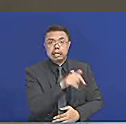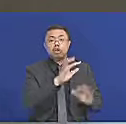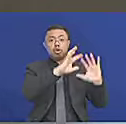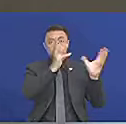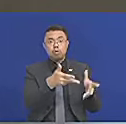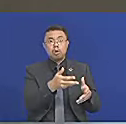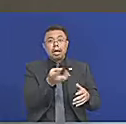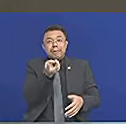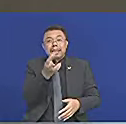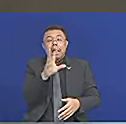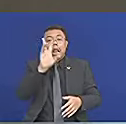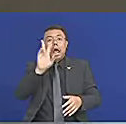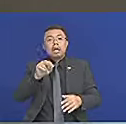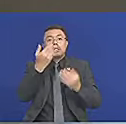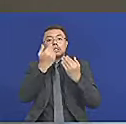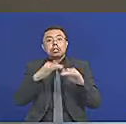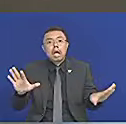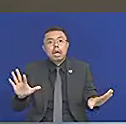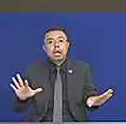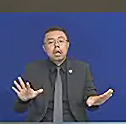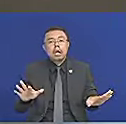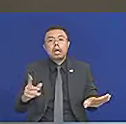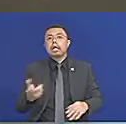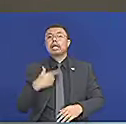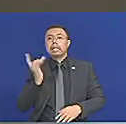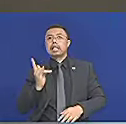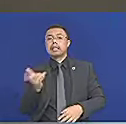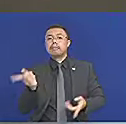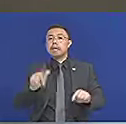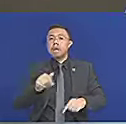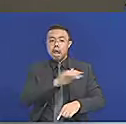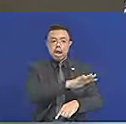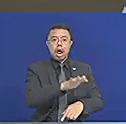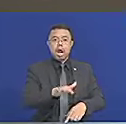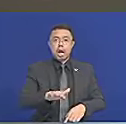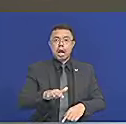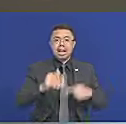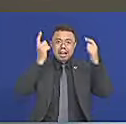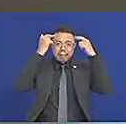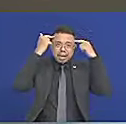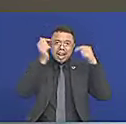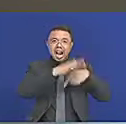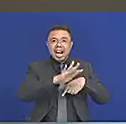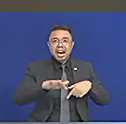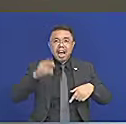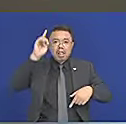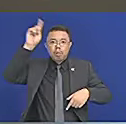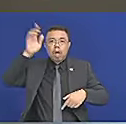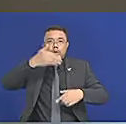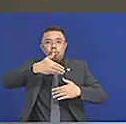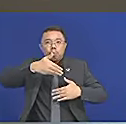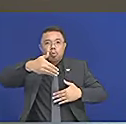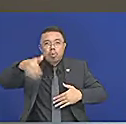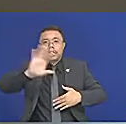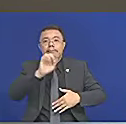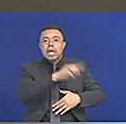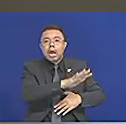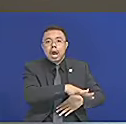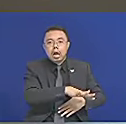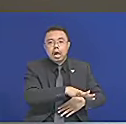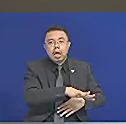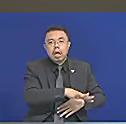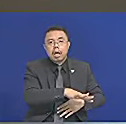sudah mau berakhir. Masa kita masih dengan alam pikiran kanak-kanak?